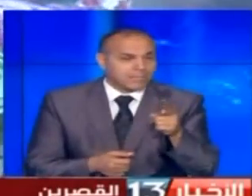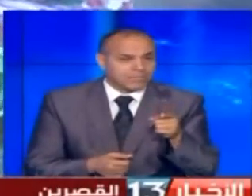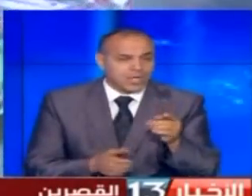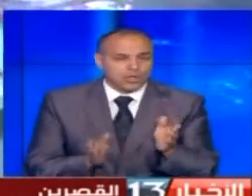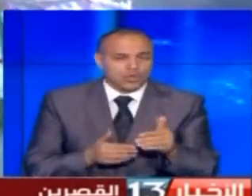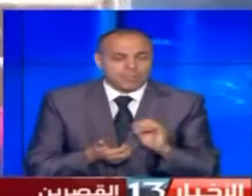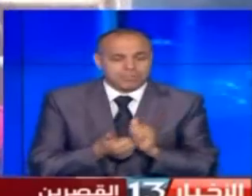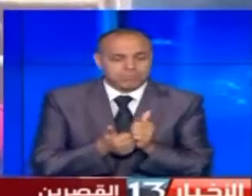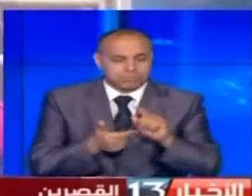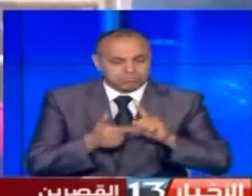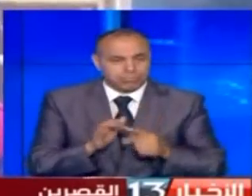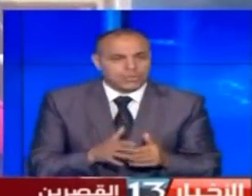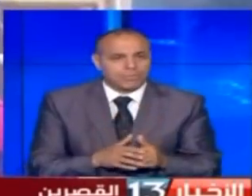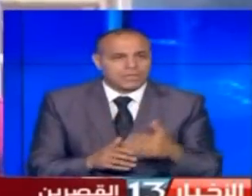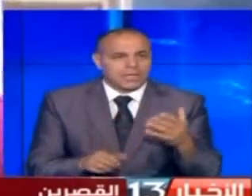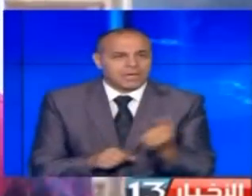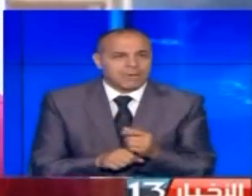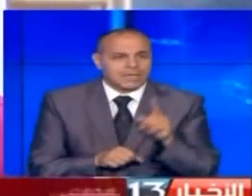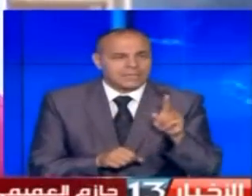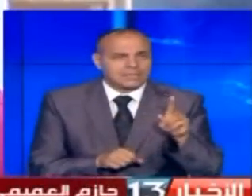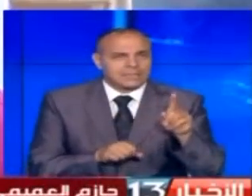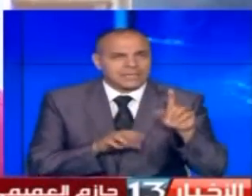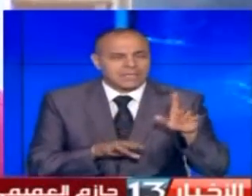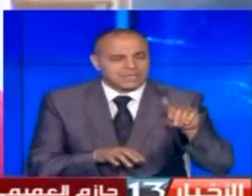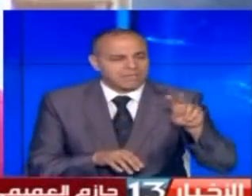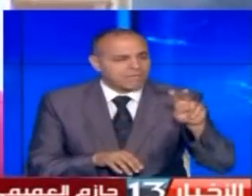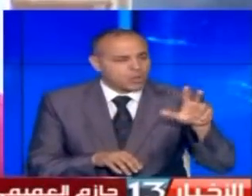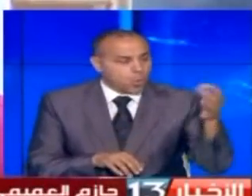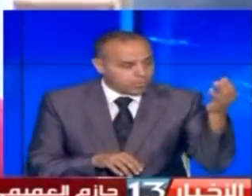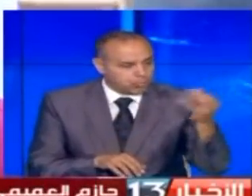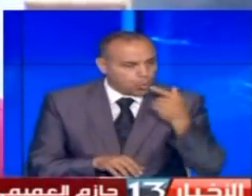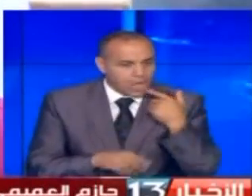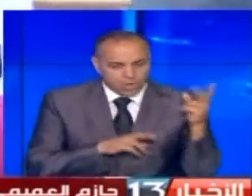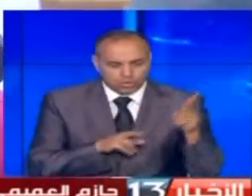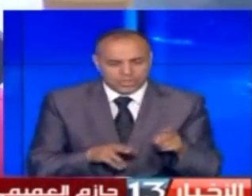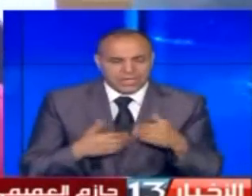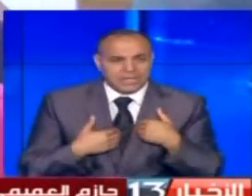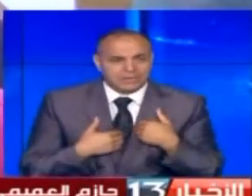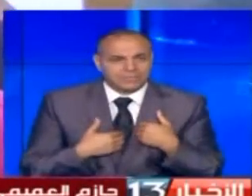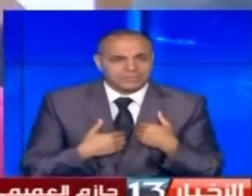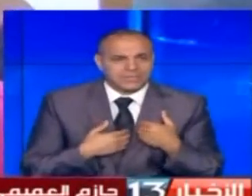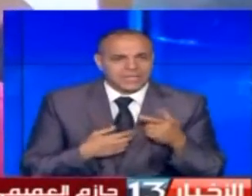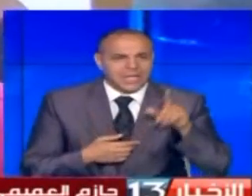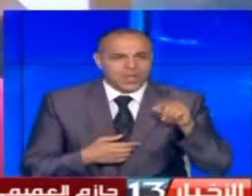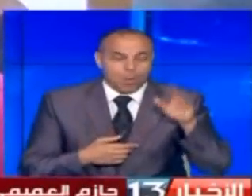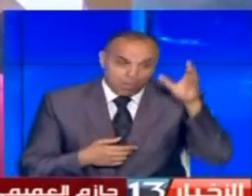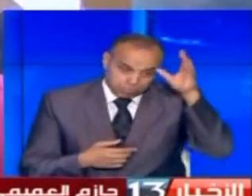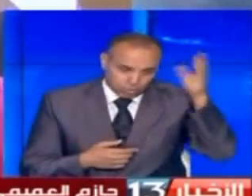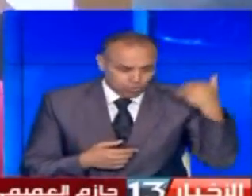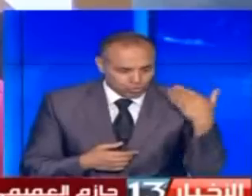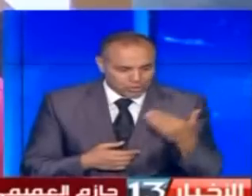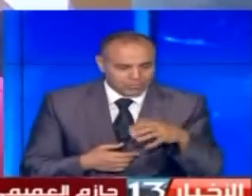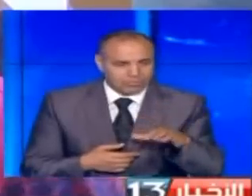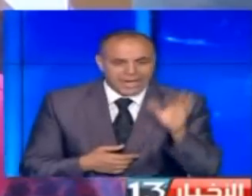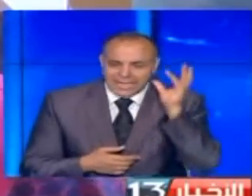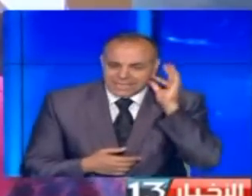شعبة رياضيات. تحصل معدل 19.23. جايين هنا باش نحضروا في يوم العلم الجهوي